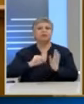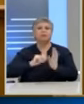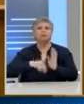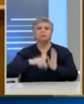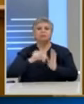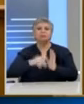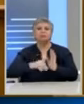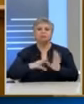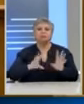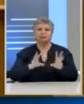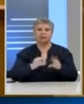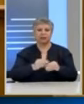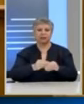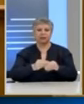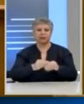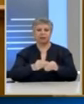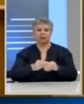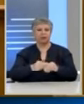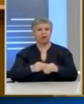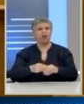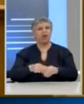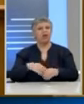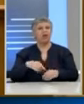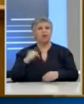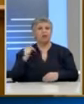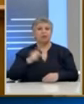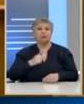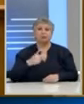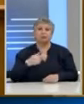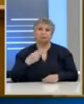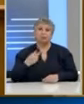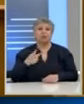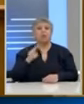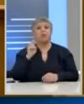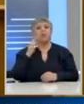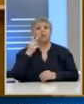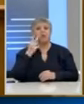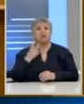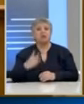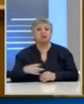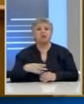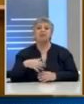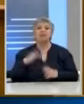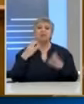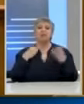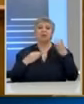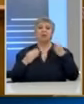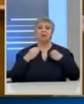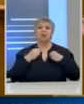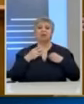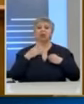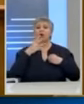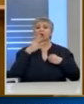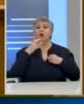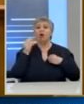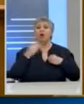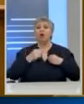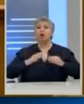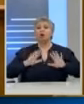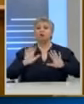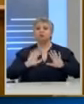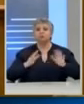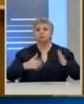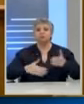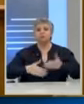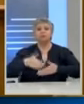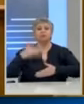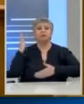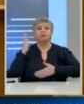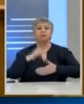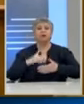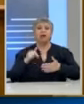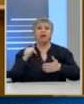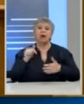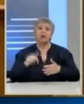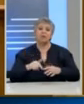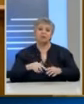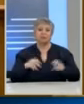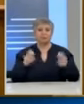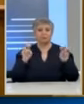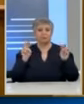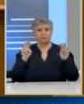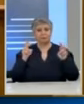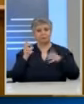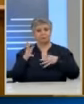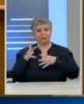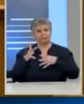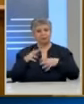νομοθεσίας. Προφανώς δεν θα το είδατε και δεν θα το μάθατε, γιατί η πλειοψηφία των μέσων μαζικής ενημέρωσης δεν το είδε. 40 χρόνια